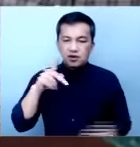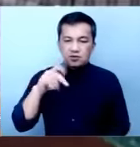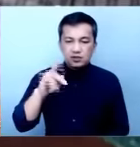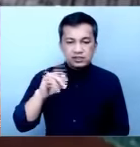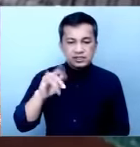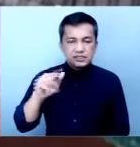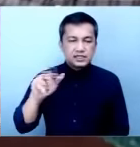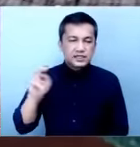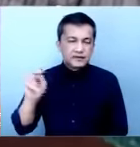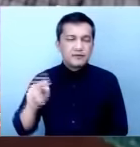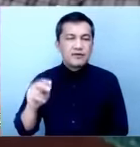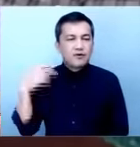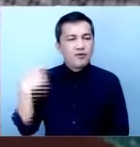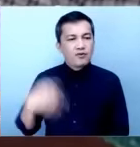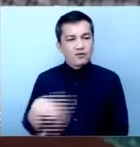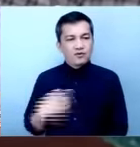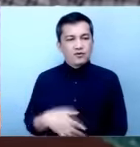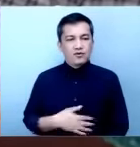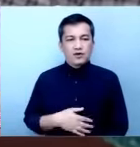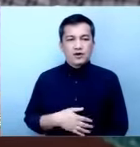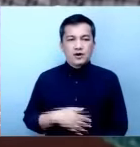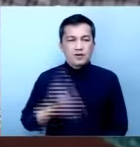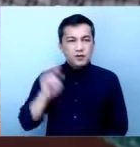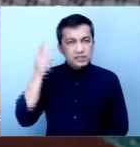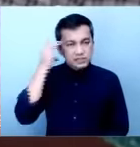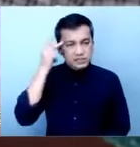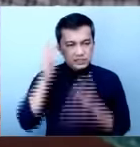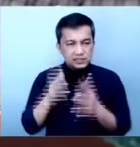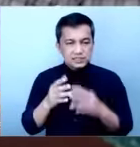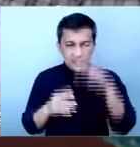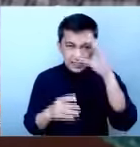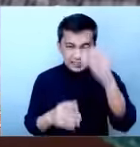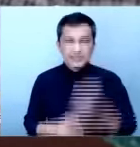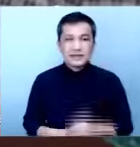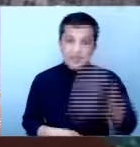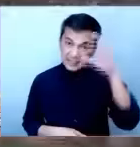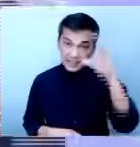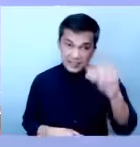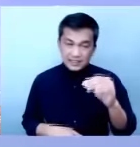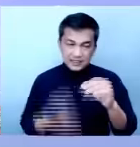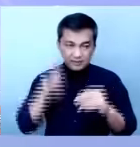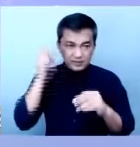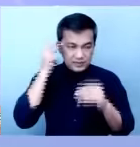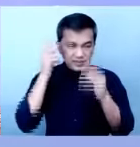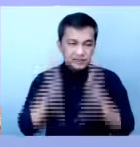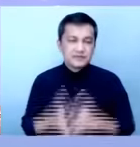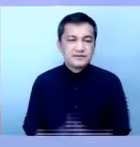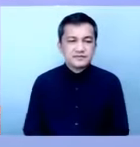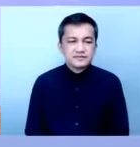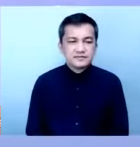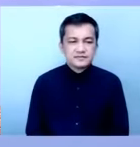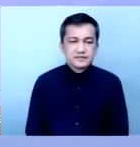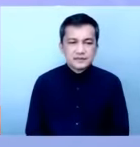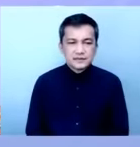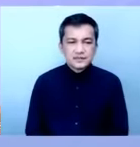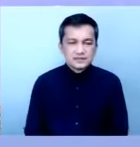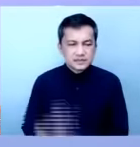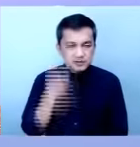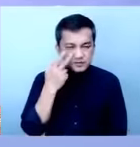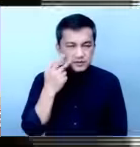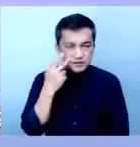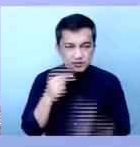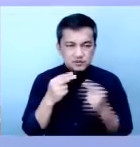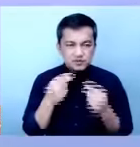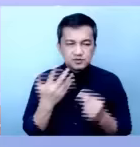Ay! Politiko ang sinabi ko, lalaki ha. Lalaking politiko. Sinusubukan pa rin ng News 5 na kunan